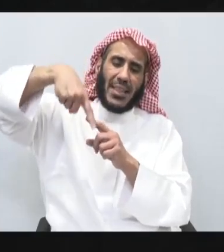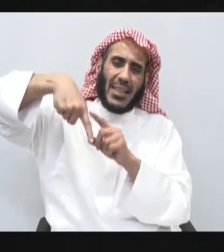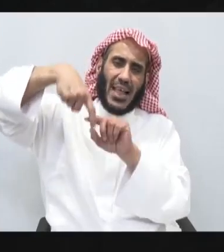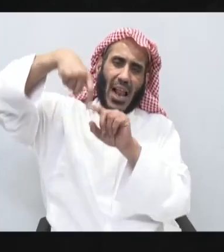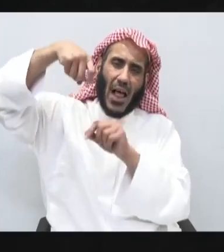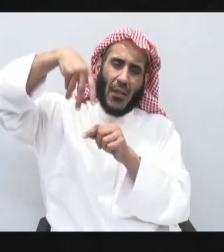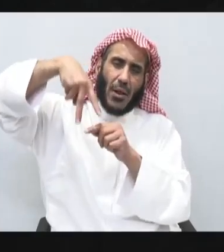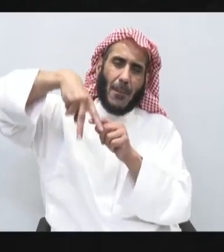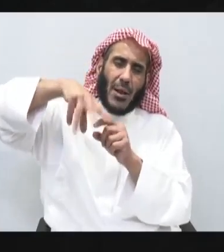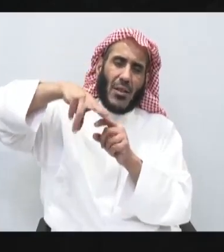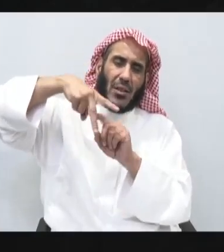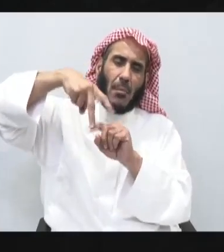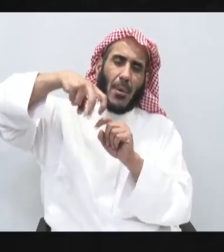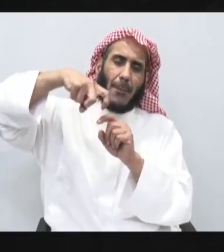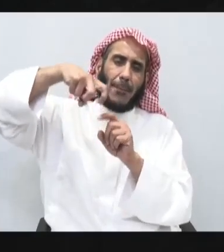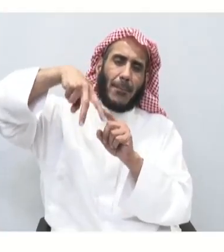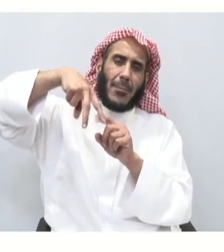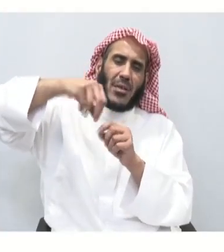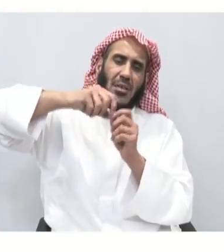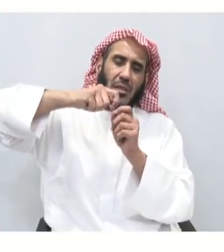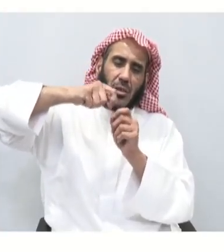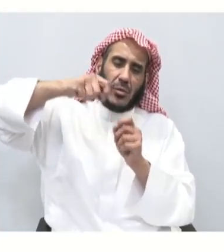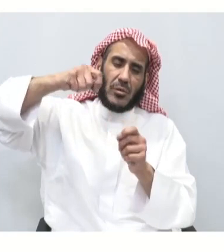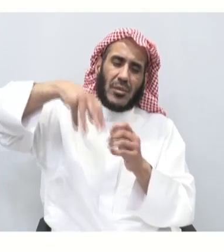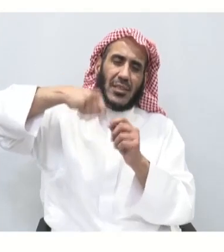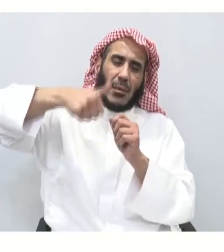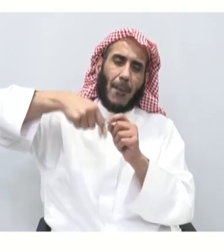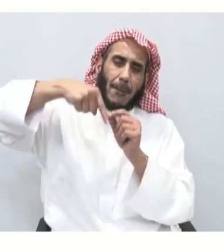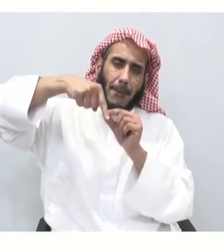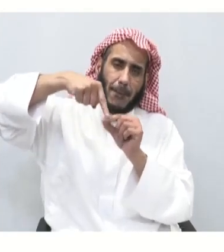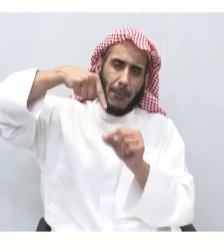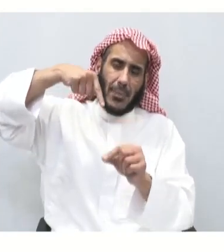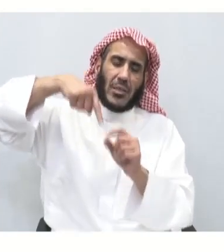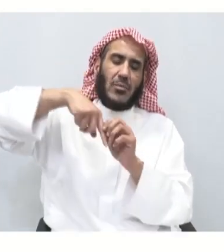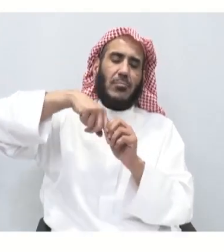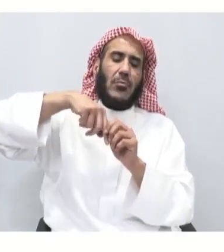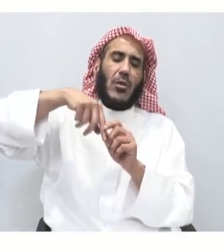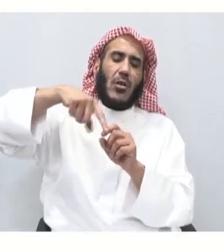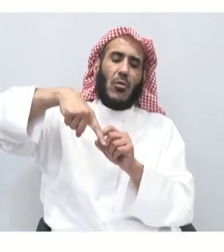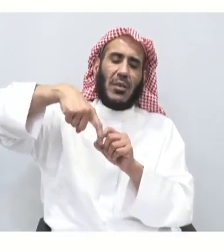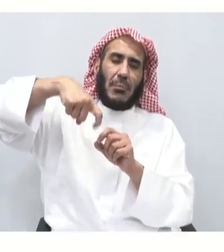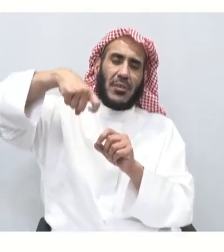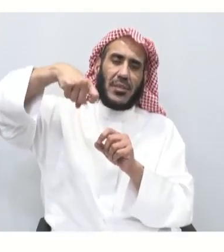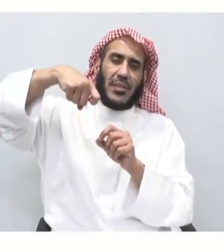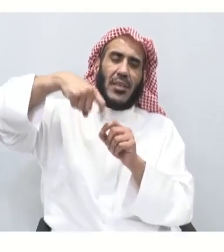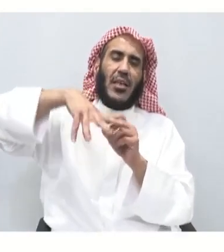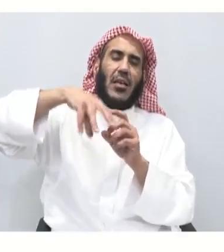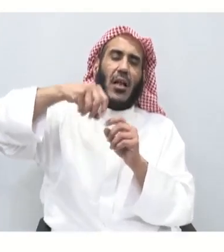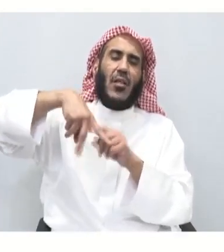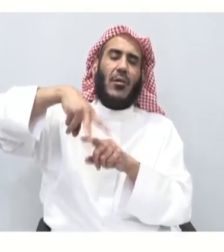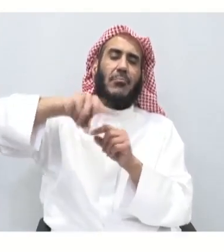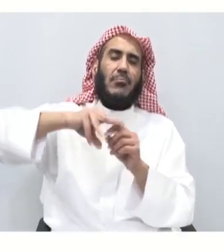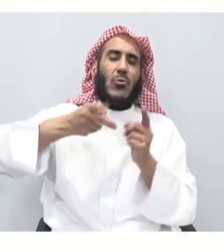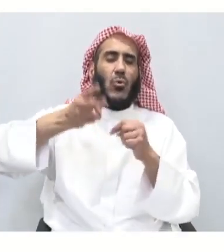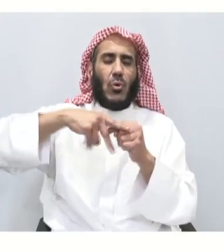العضله الفخذ الاماميه تمد او تستطيعين مد الرجل ثم تنبسط العضله الخلفيه